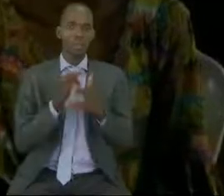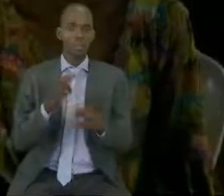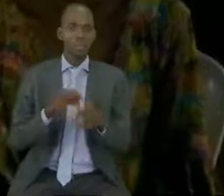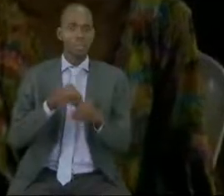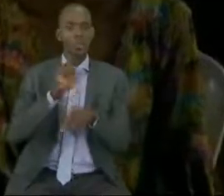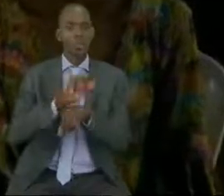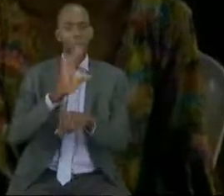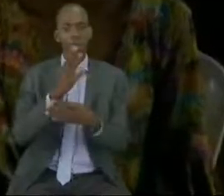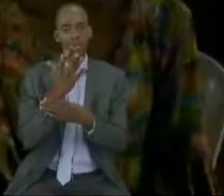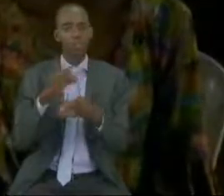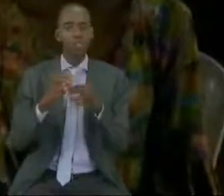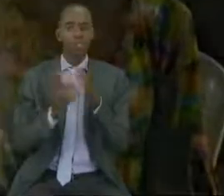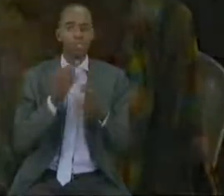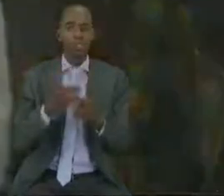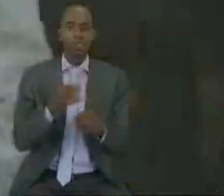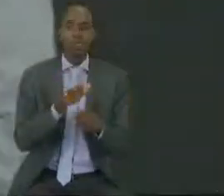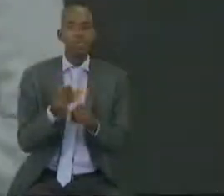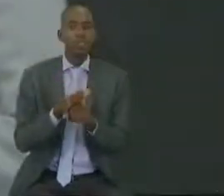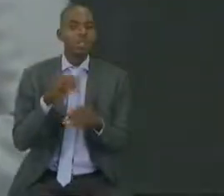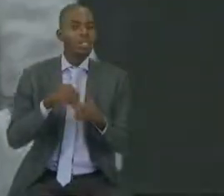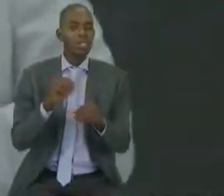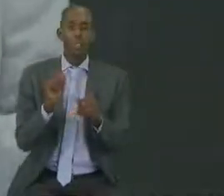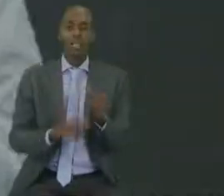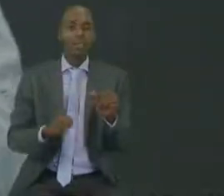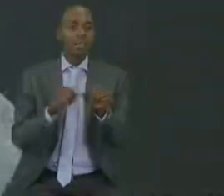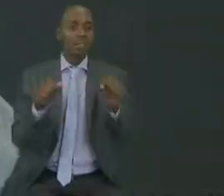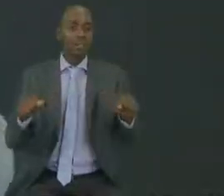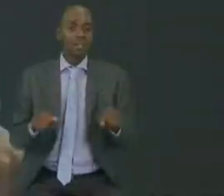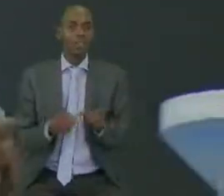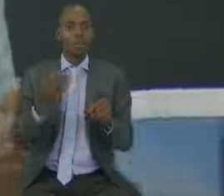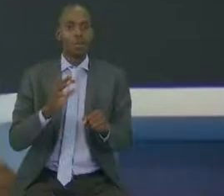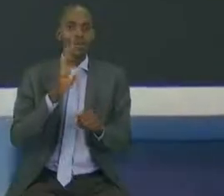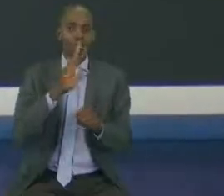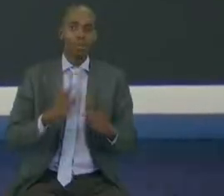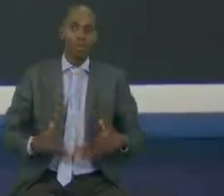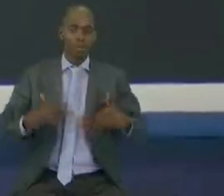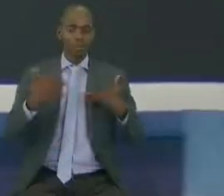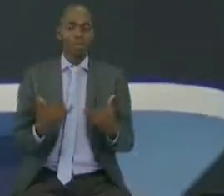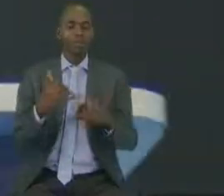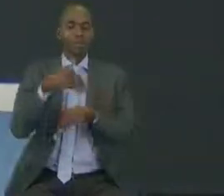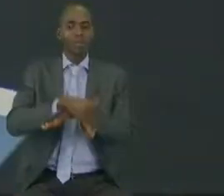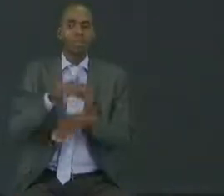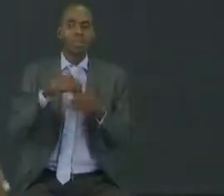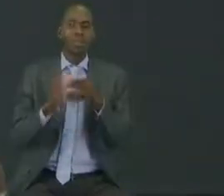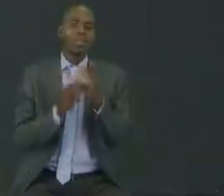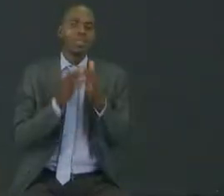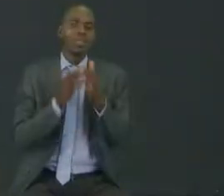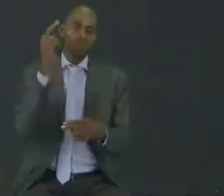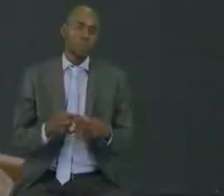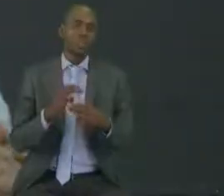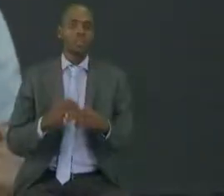dans l'œuvre de tes mains. Suffisance dans tous les domaines de ta vie ce soir, au nom